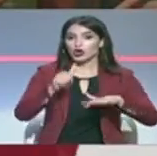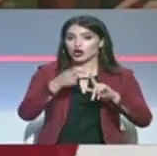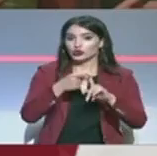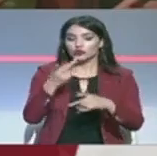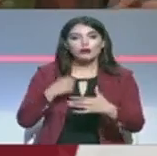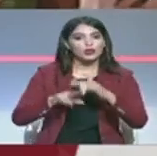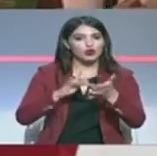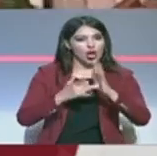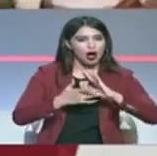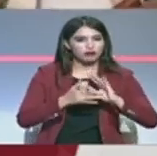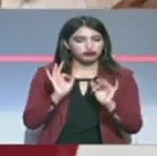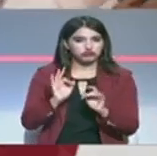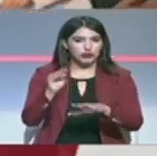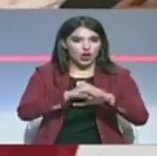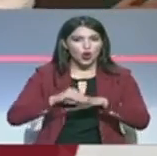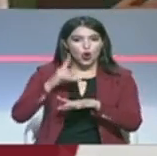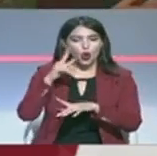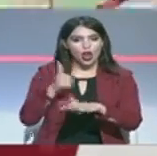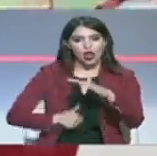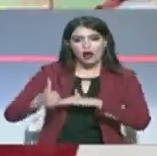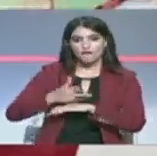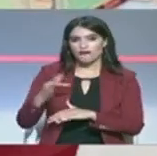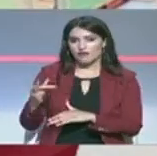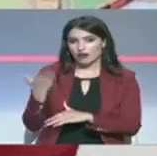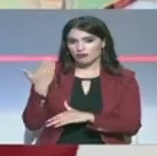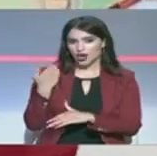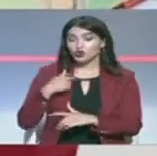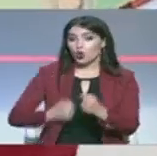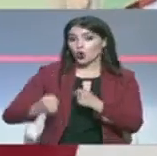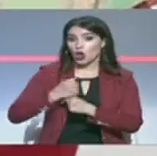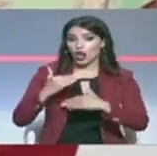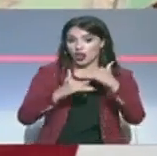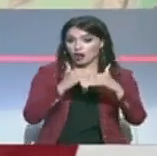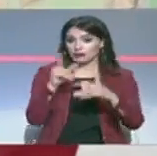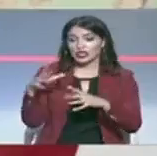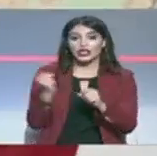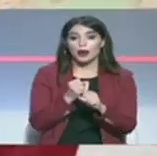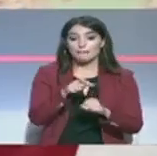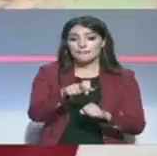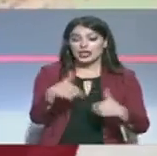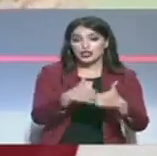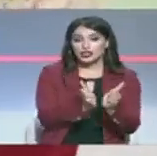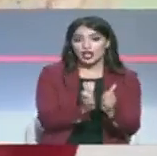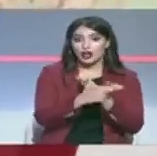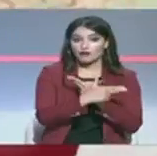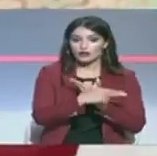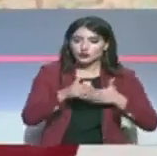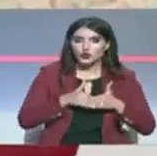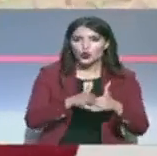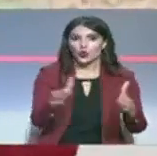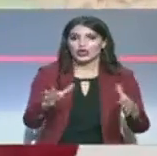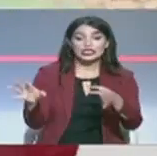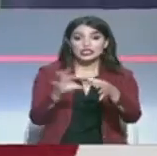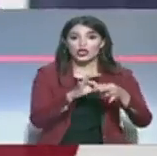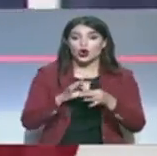ولادة قيصرية والتوصيف للفخفاخ والاستثمار فيها، تمسكت حركة النهضة بتوسيع هذا الائتلاف